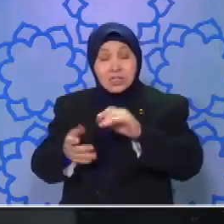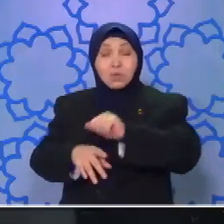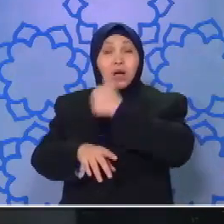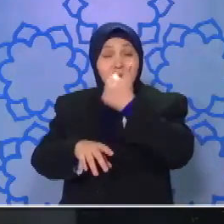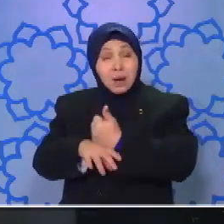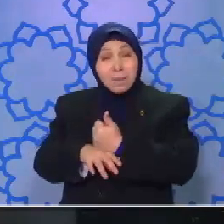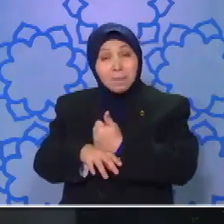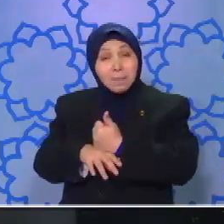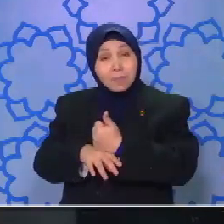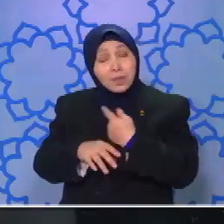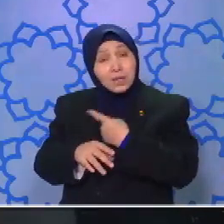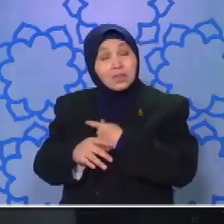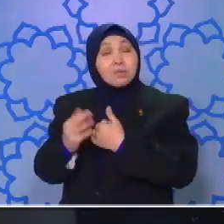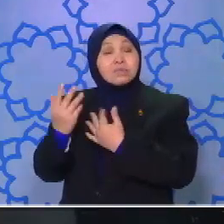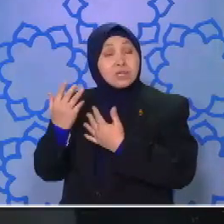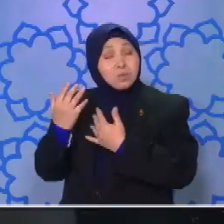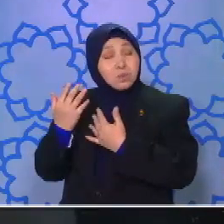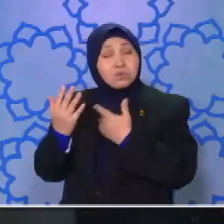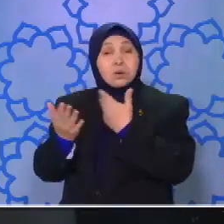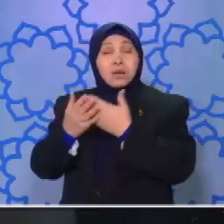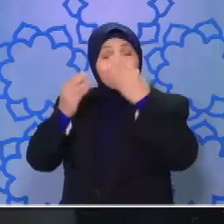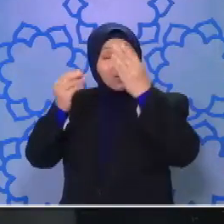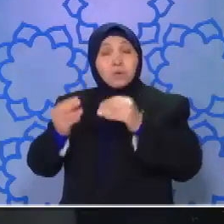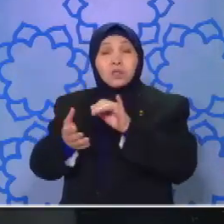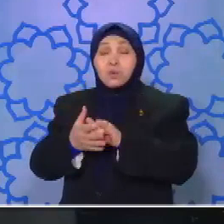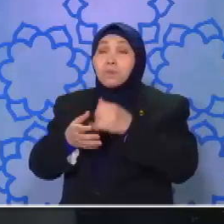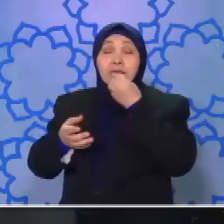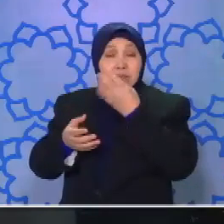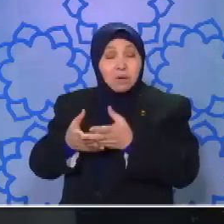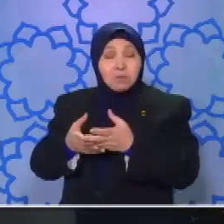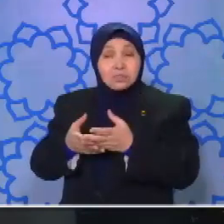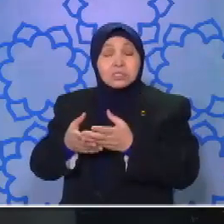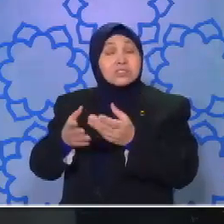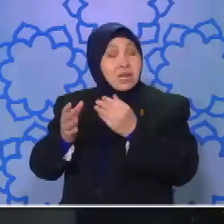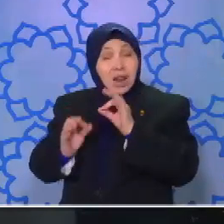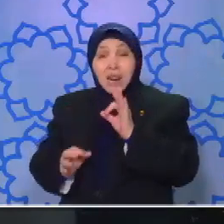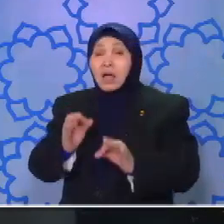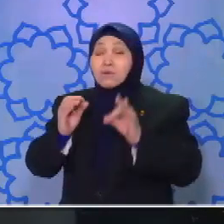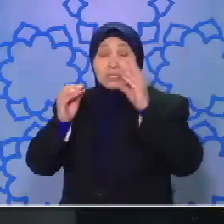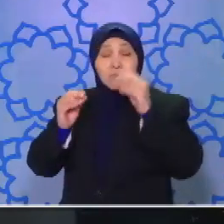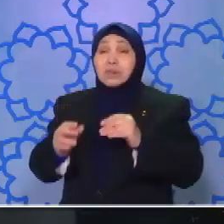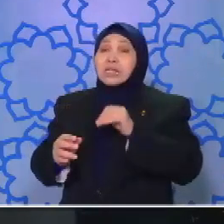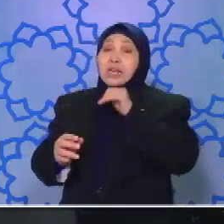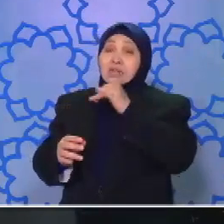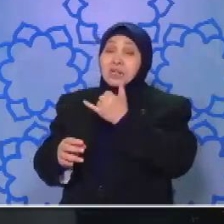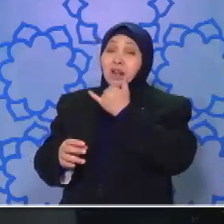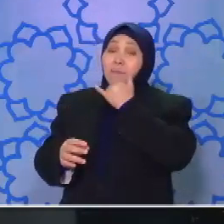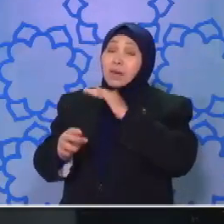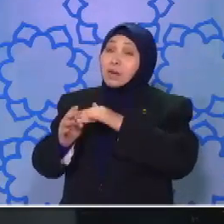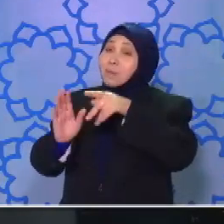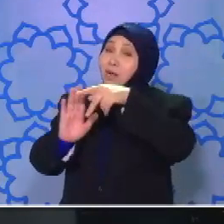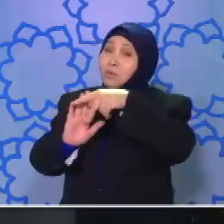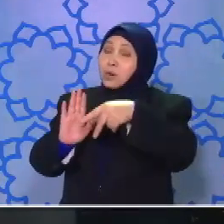ialah kena tunggu syarat cikgu tu, kena patuh, kan, selagi tidak menyalahi kepada